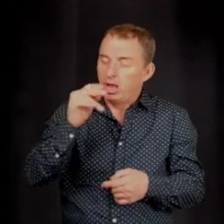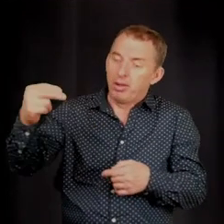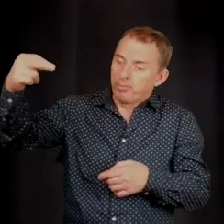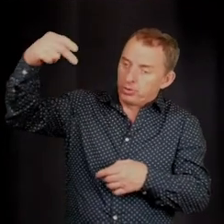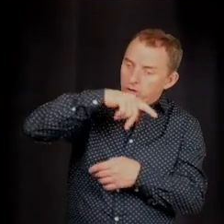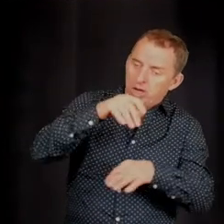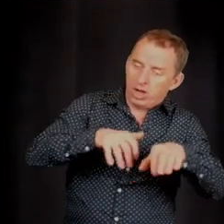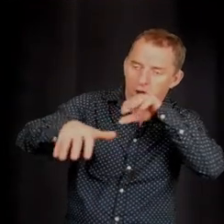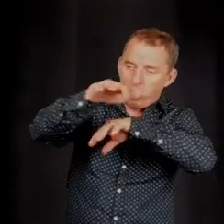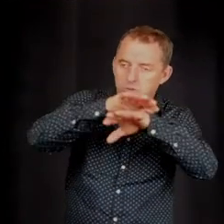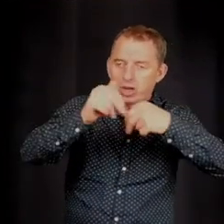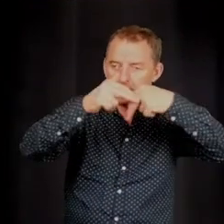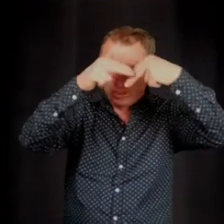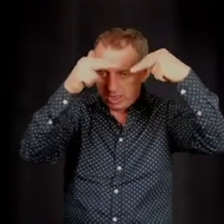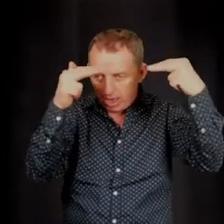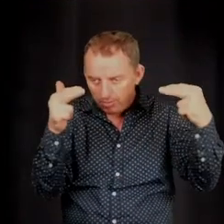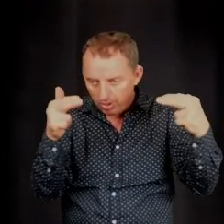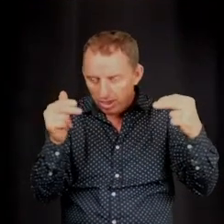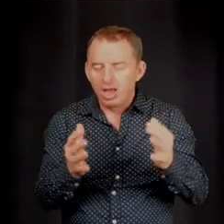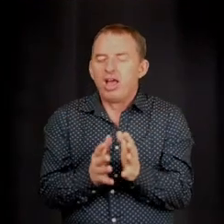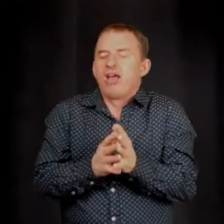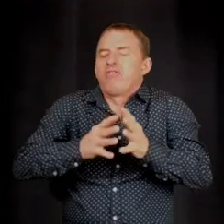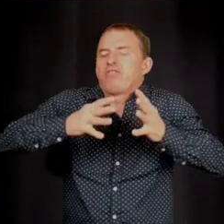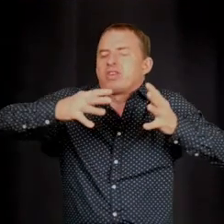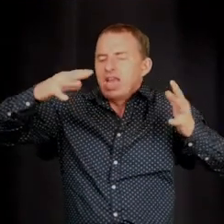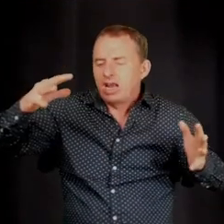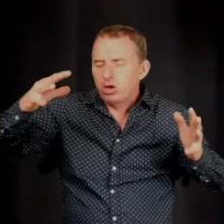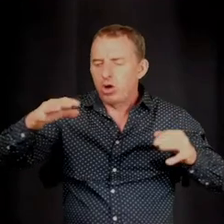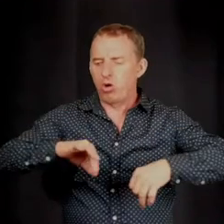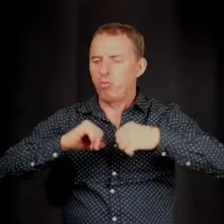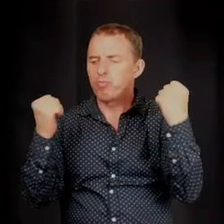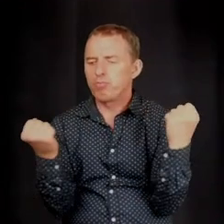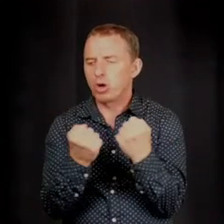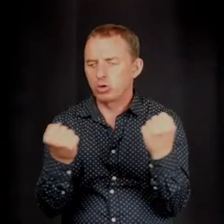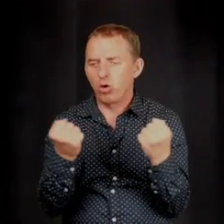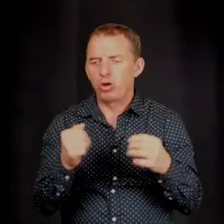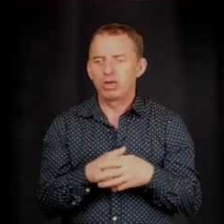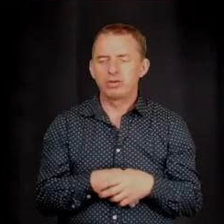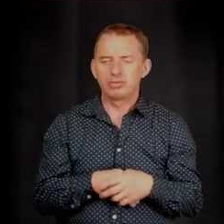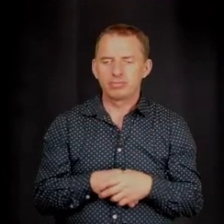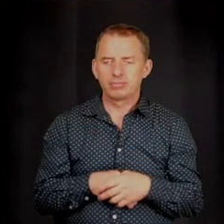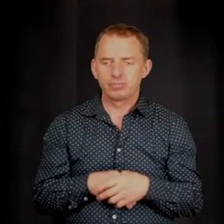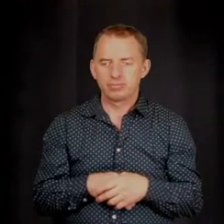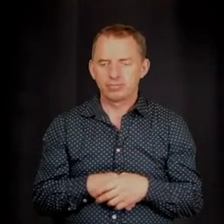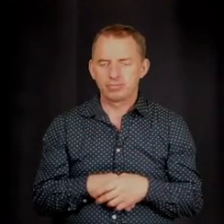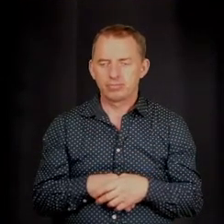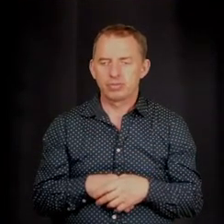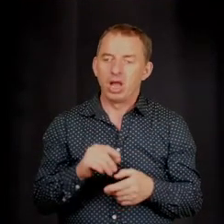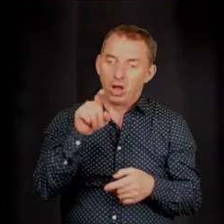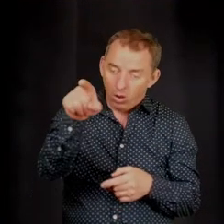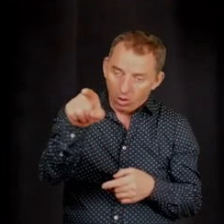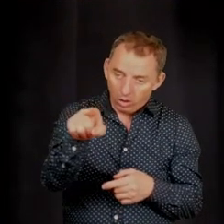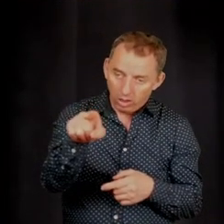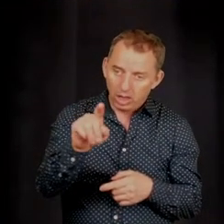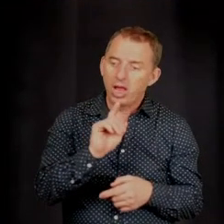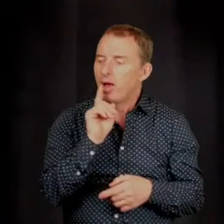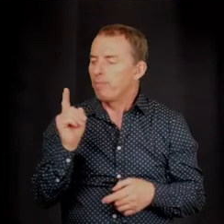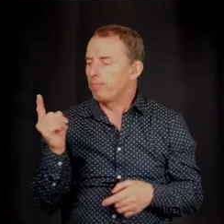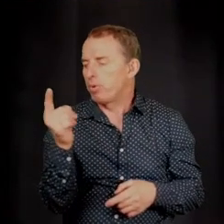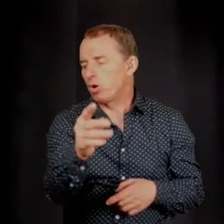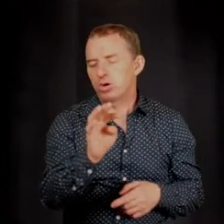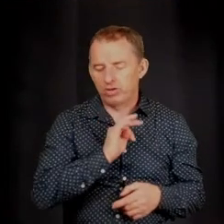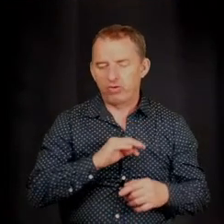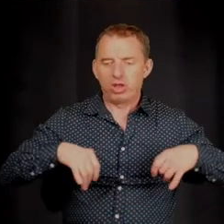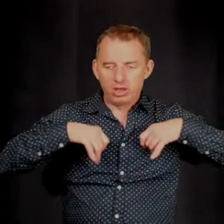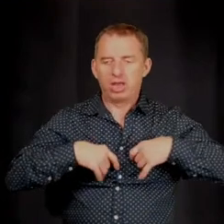przychodzącego na obłokach nieba i z wielką mocą. He will send his angels with the great sound of a trumpet. On natomiast pośle swoich aniołów